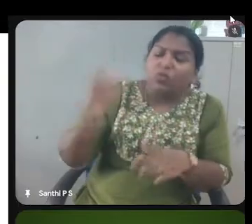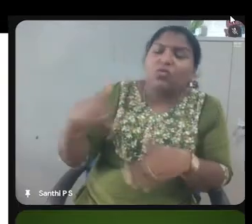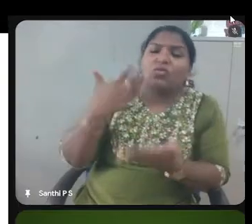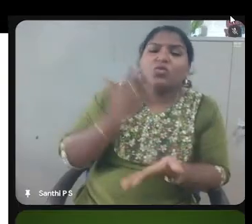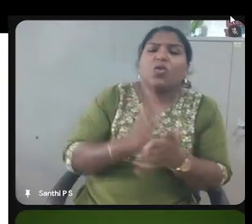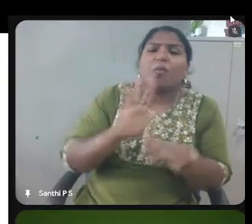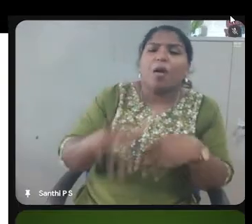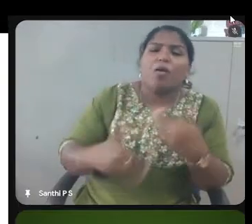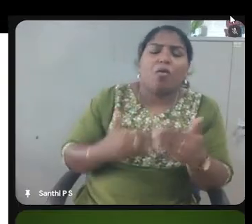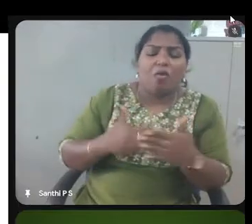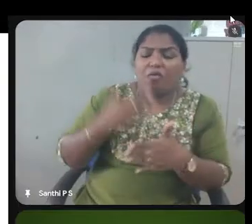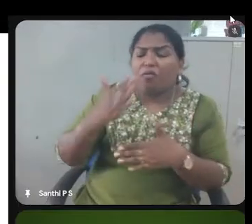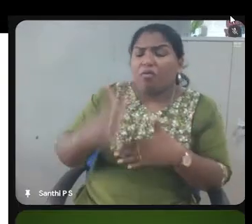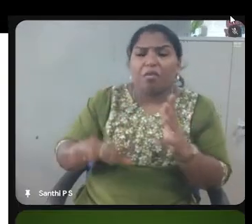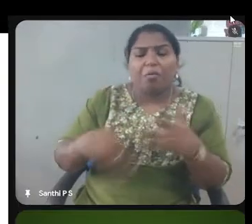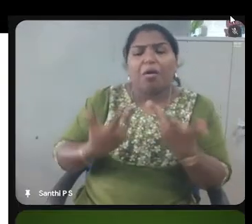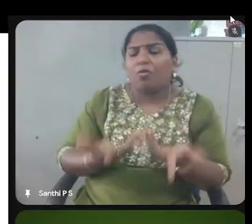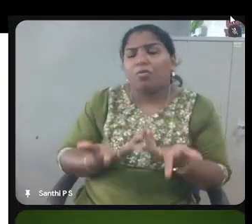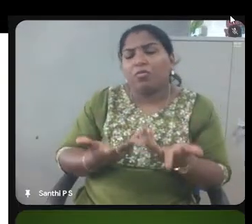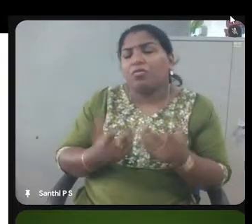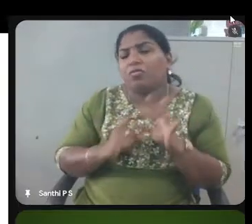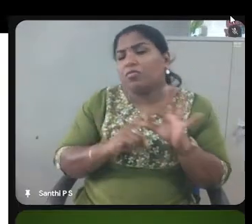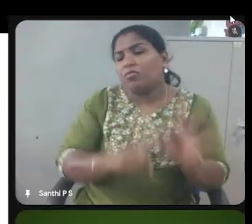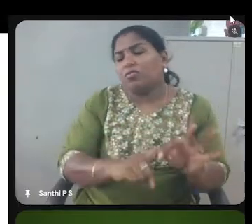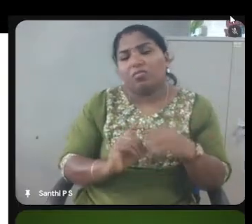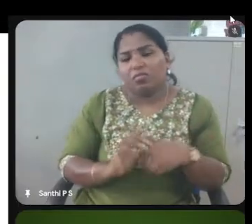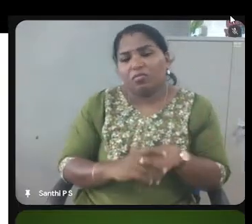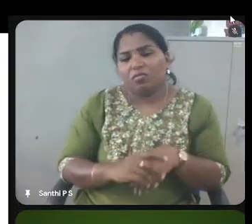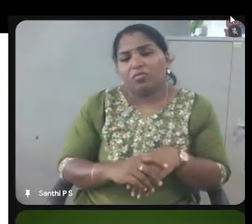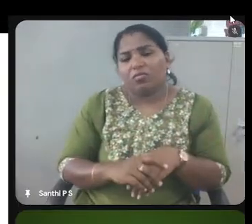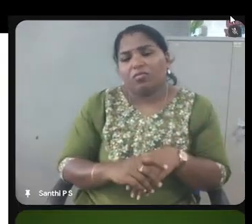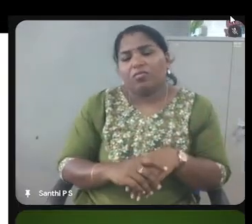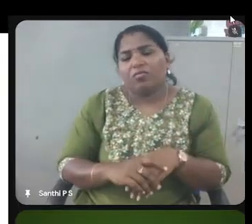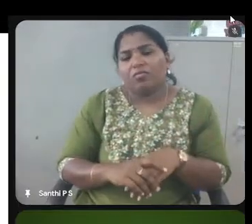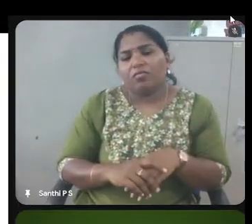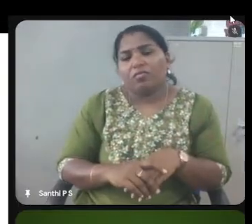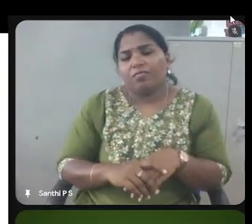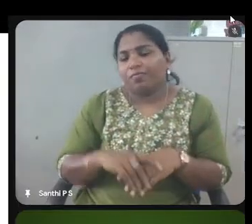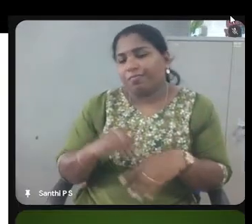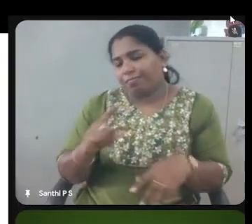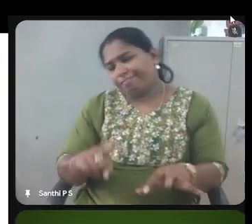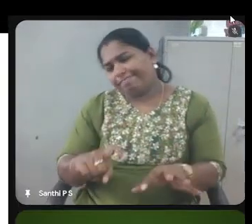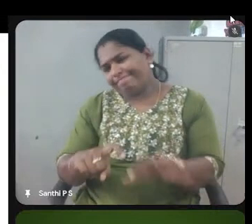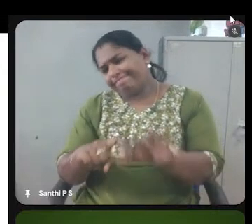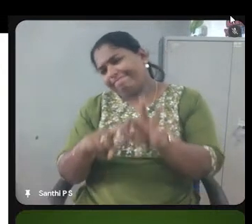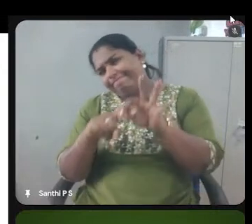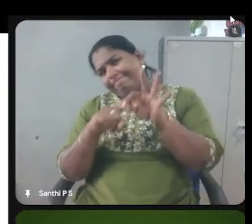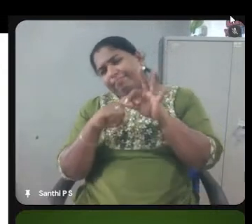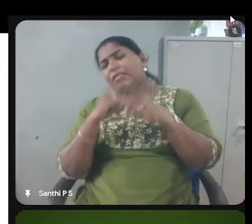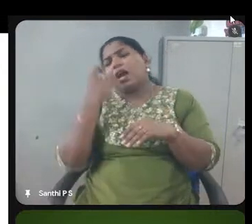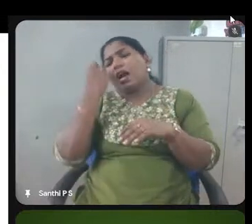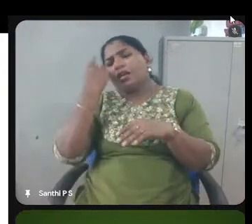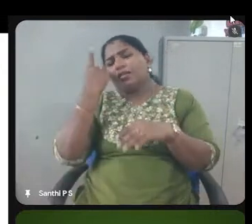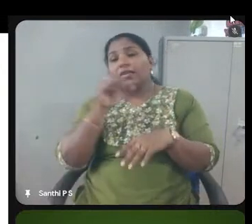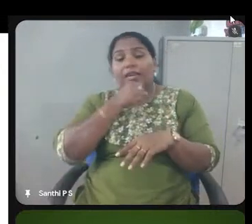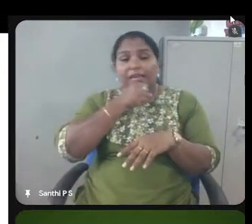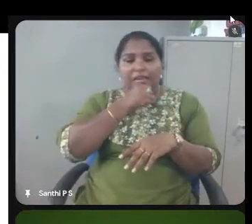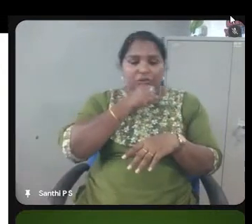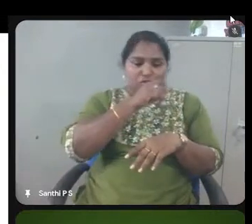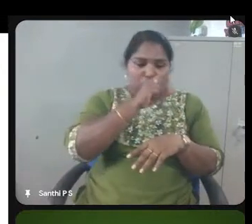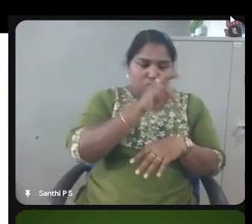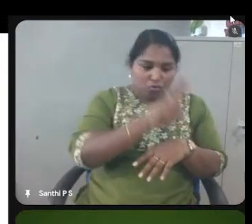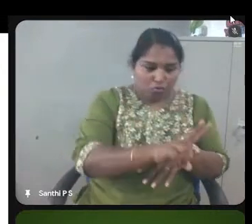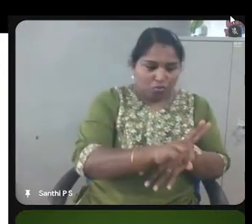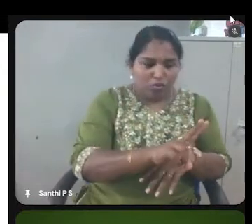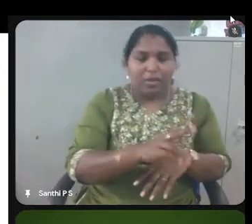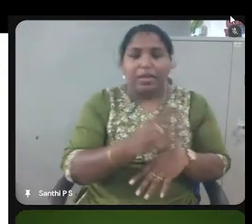അതിനെ കുറിച്ചൊന്ന് പറഞ്ഞു തരാമോ? ഈ ക്വസ്റ്റ്യൻ്റെ അകത്തുനിന്ന് എനിക്ക് മനസ്സിലായത് 2 വയസ്സുള്ള ഒരു കുട്ടിയും 7 വയസ്സുള്ള